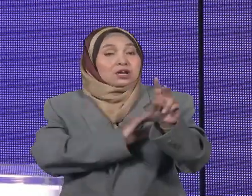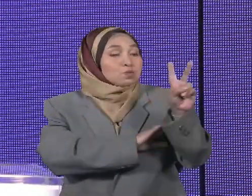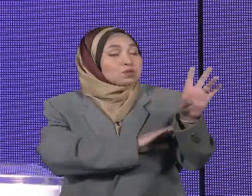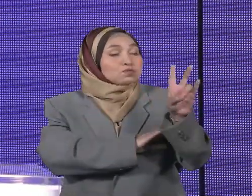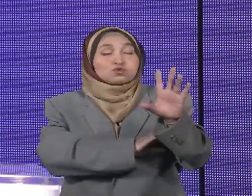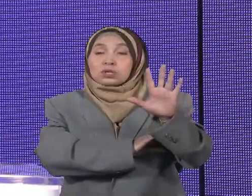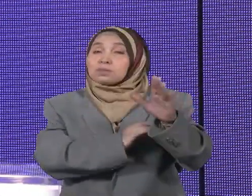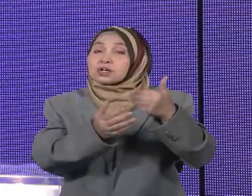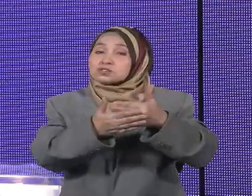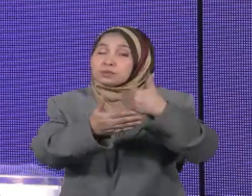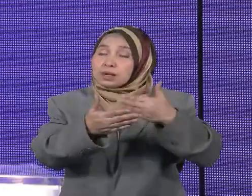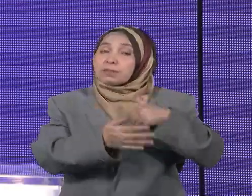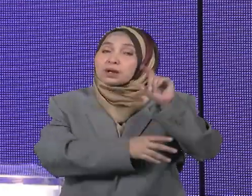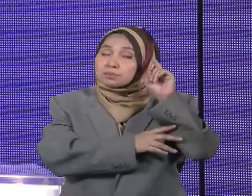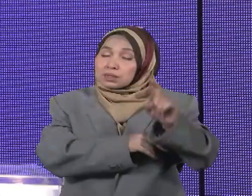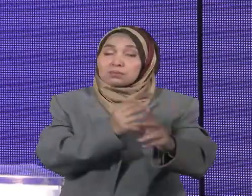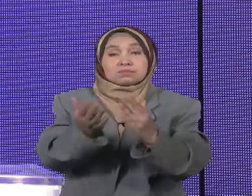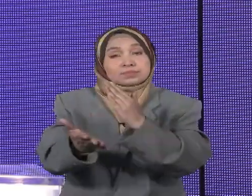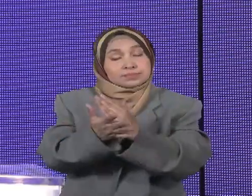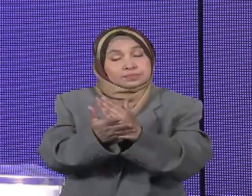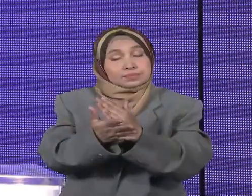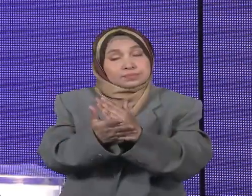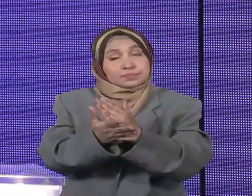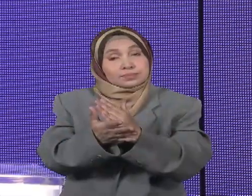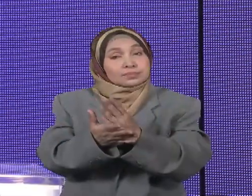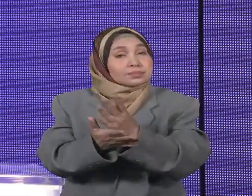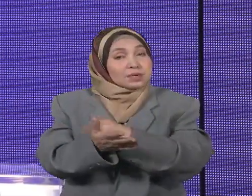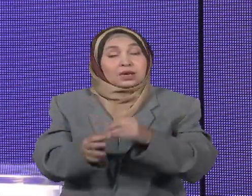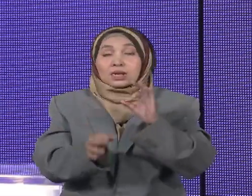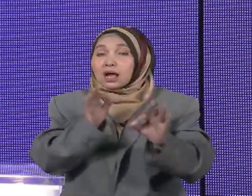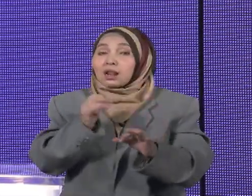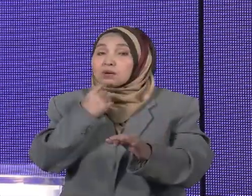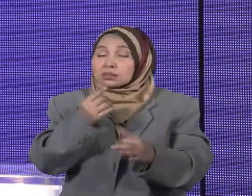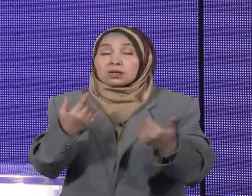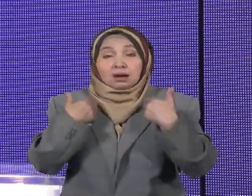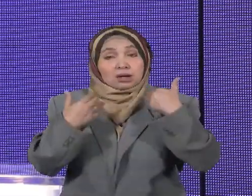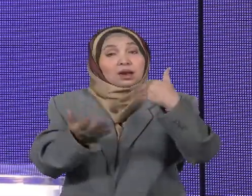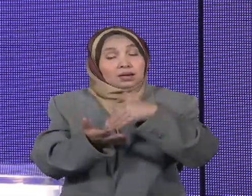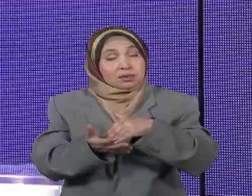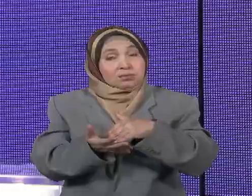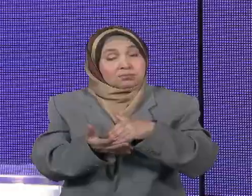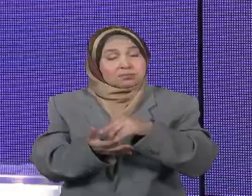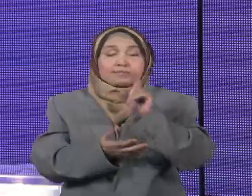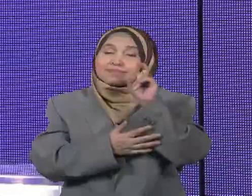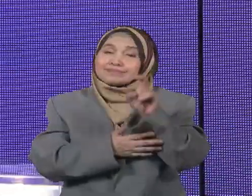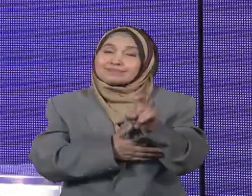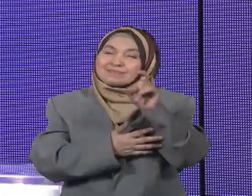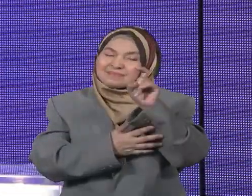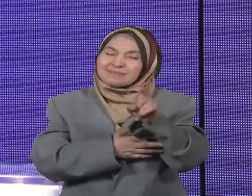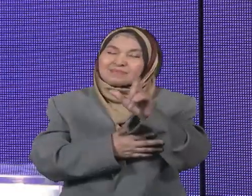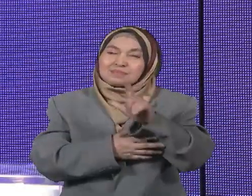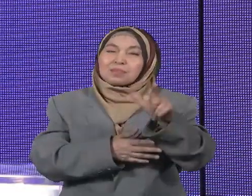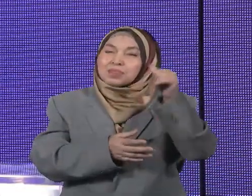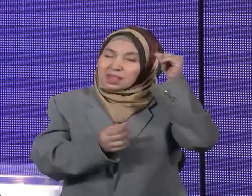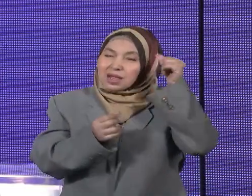ini, iaitu perlu berhenti, fantaha. Dan kalau katakan ada lagi, maka kenalah, ya, kena